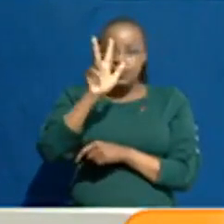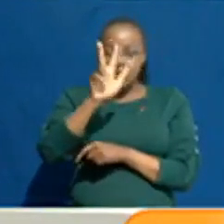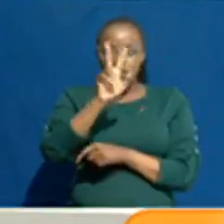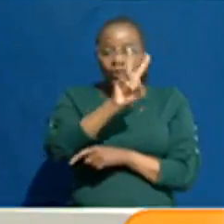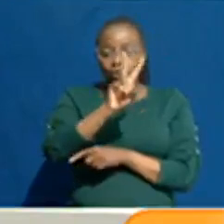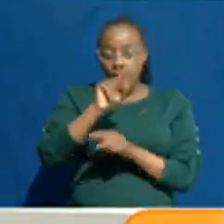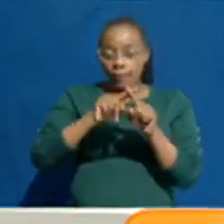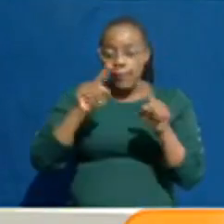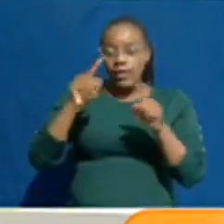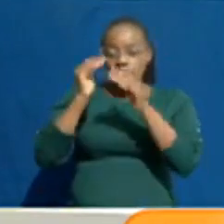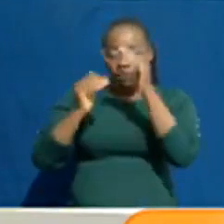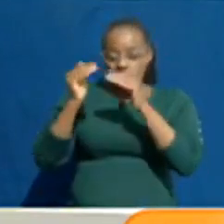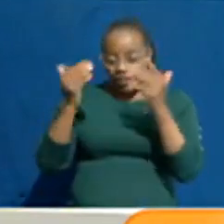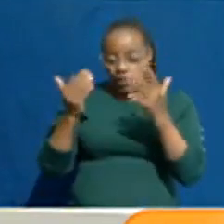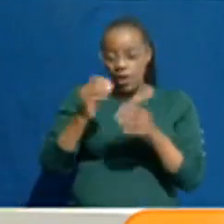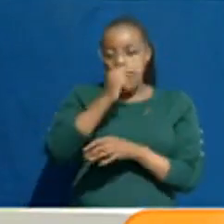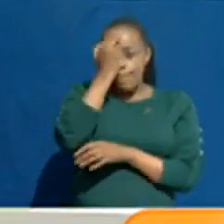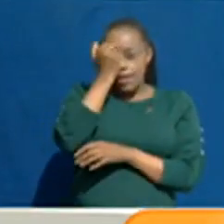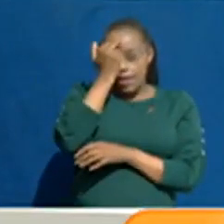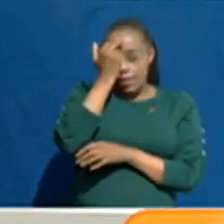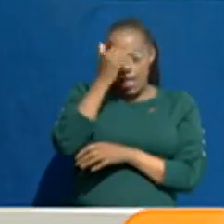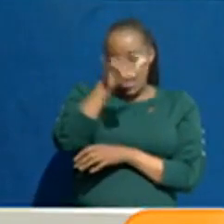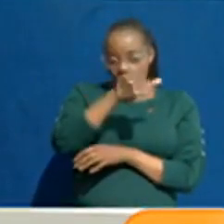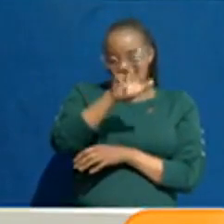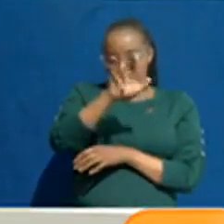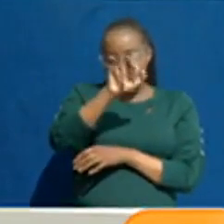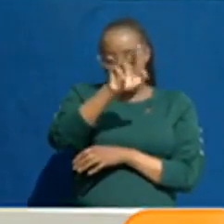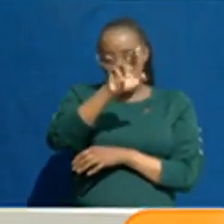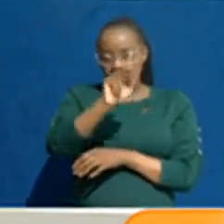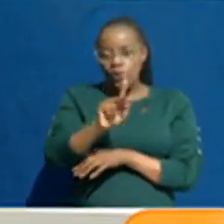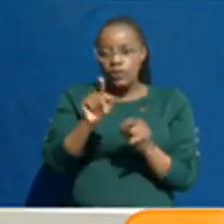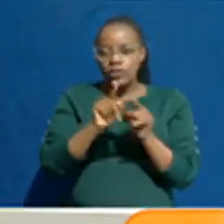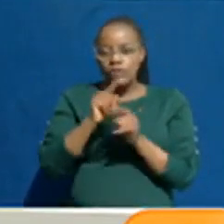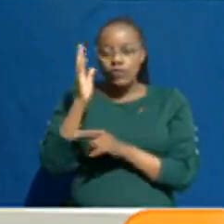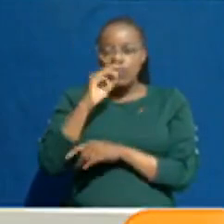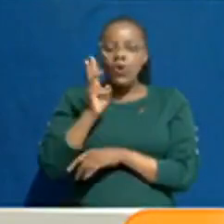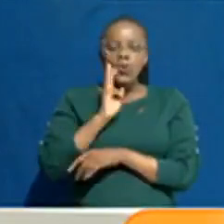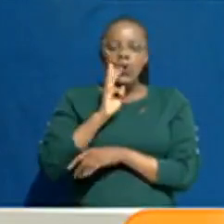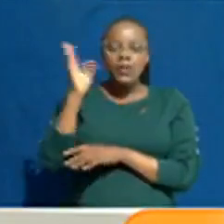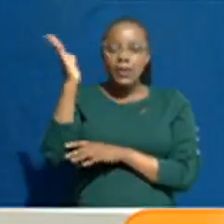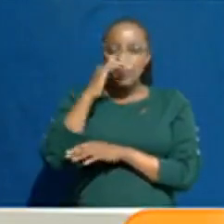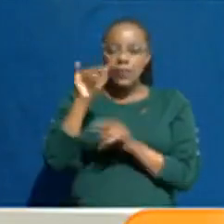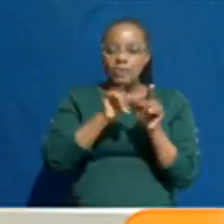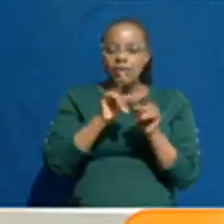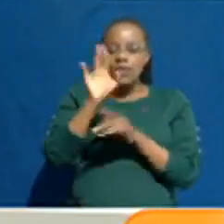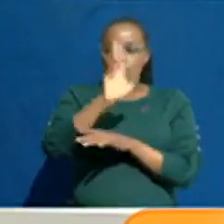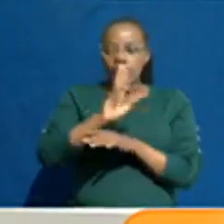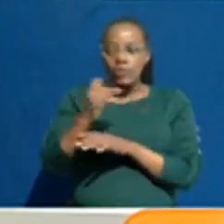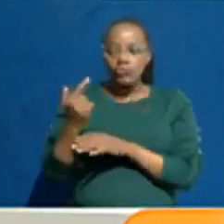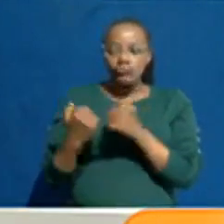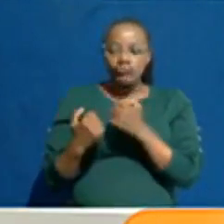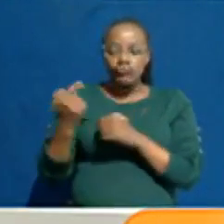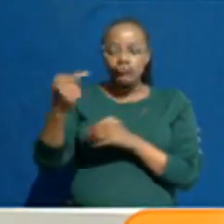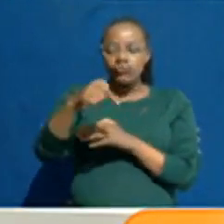chuo kikuu cha Maasai Mara kaunti ya Narok wanasafisha 80% ya majitaka na kuyatumia kunyunyuzia mimea tofauti. Mwandishi